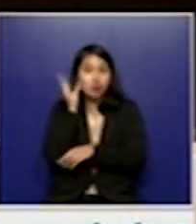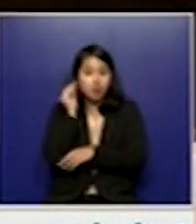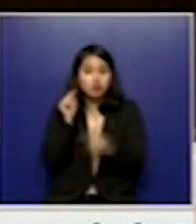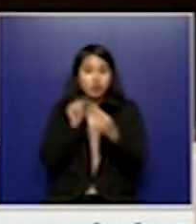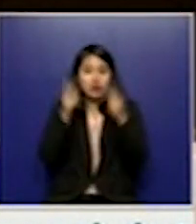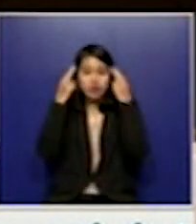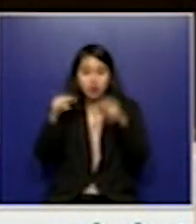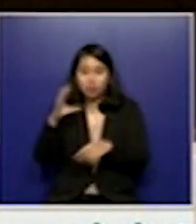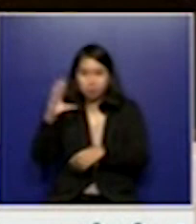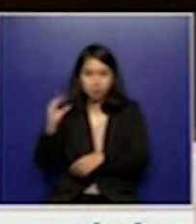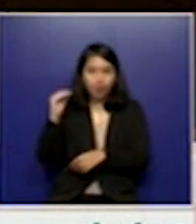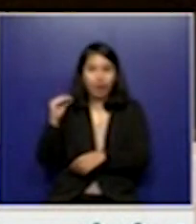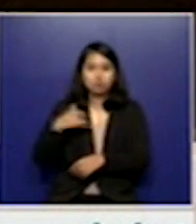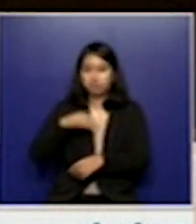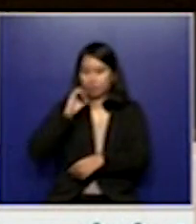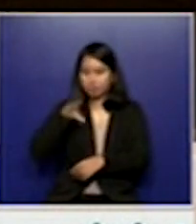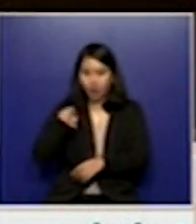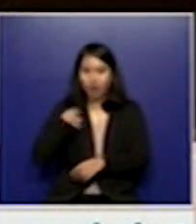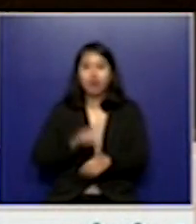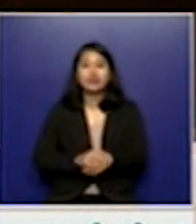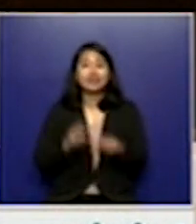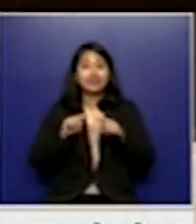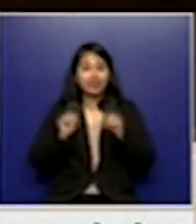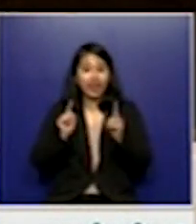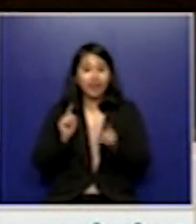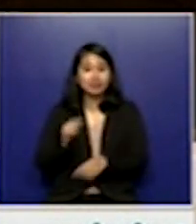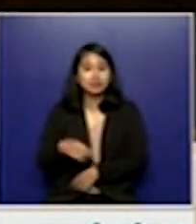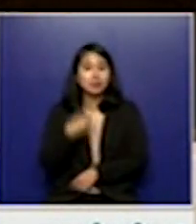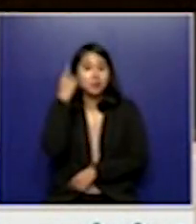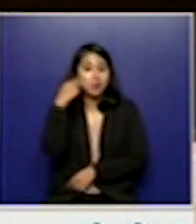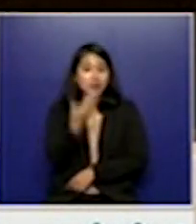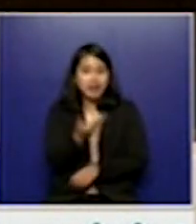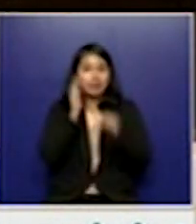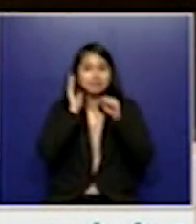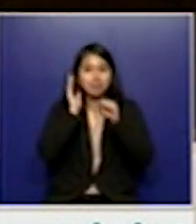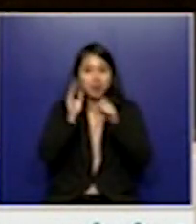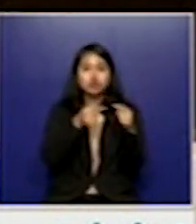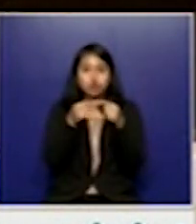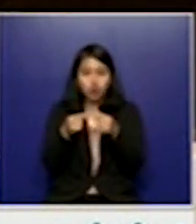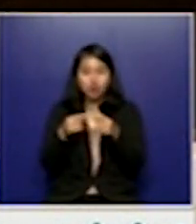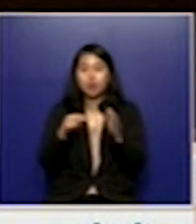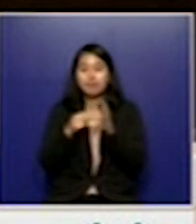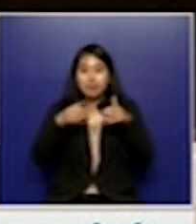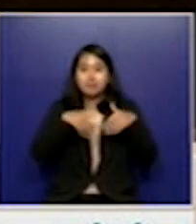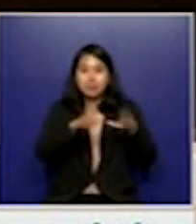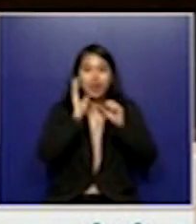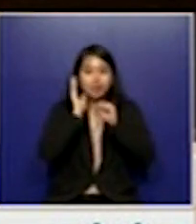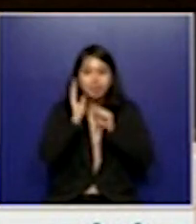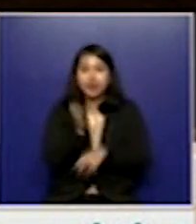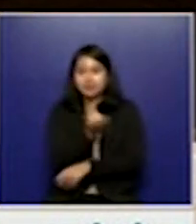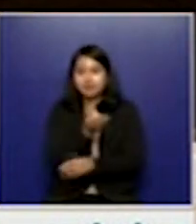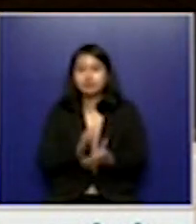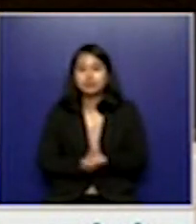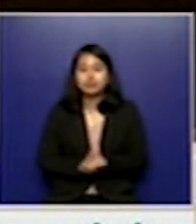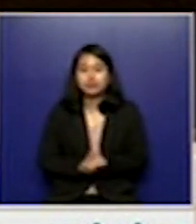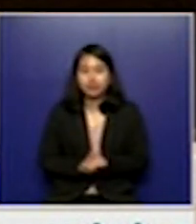สวนขึ้นมาผมก็ติงว่าท่านนายกครับแต่ว่าตอนนั้นคุณอมรัตน์ยังอภิปรายต่อผมก็เลยปล่อยคุณอภิรัตน์อภิปรายต่อน